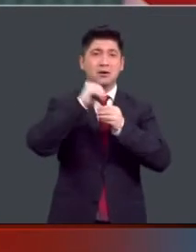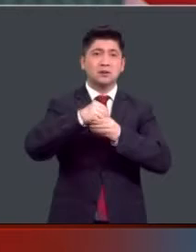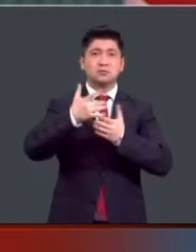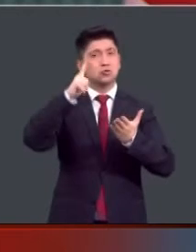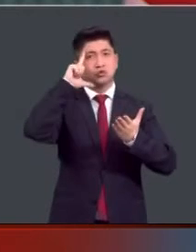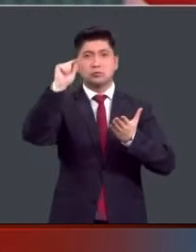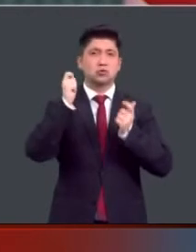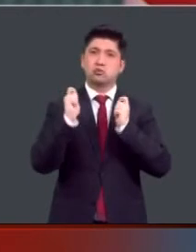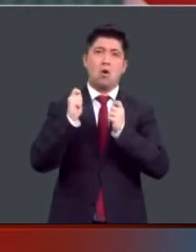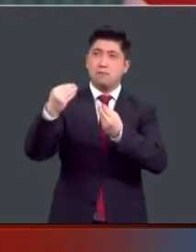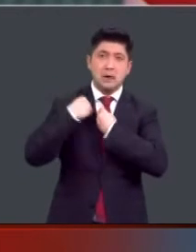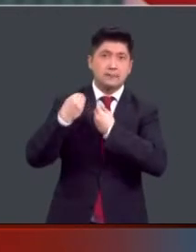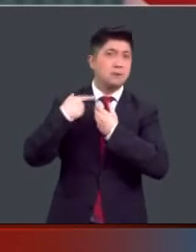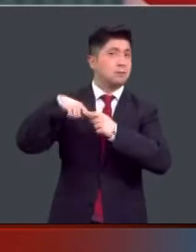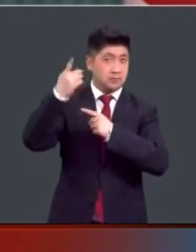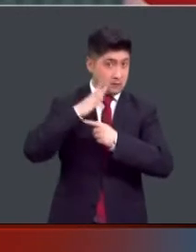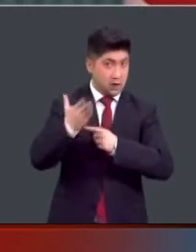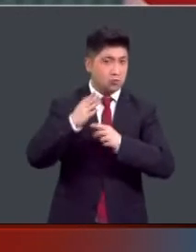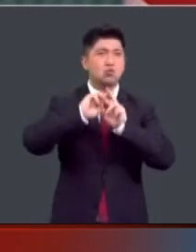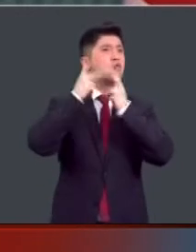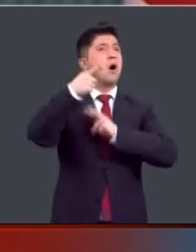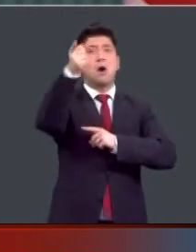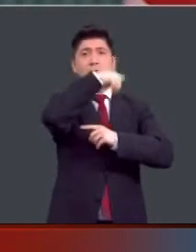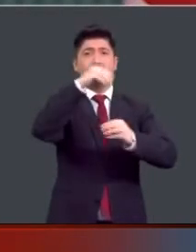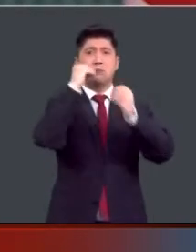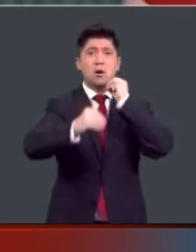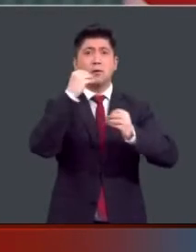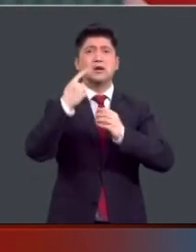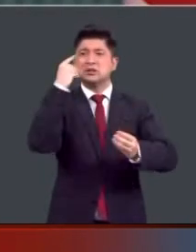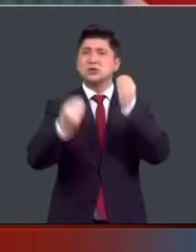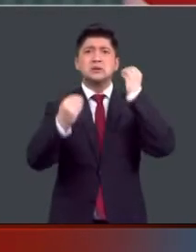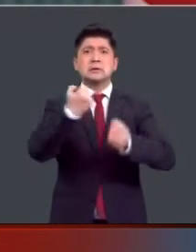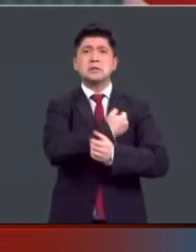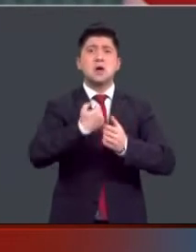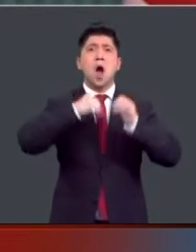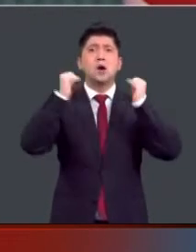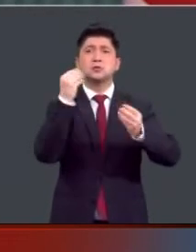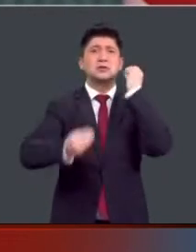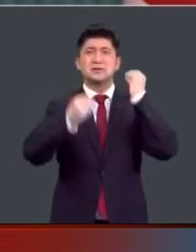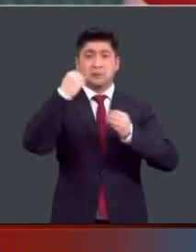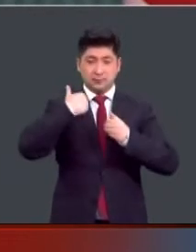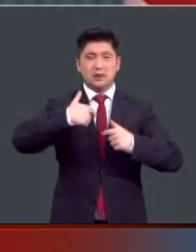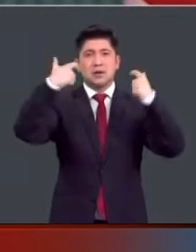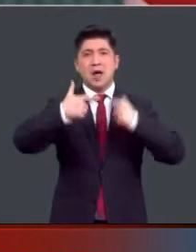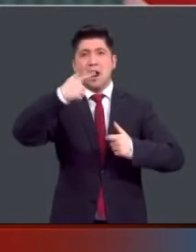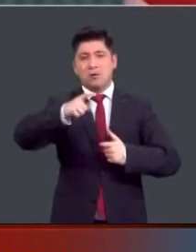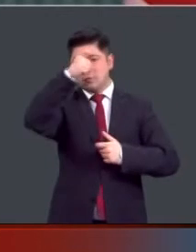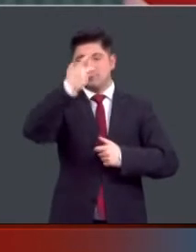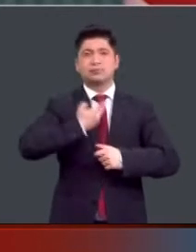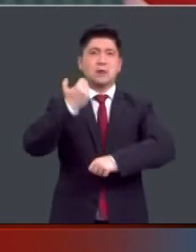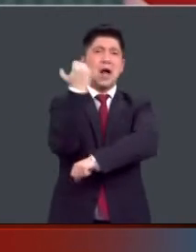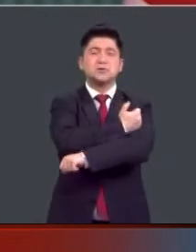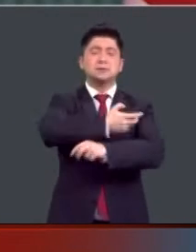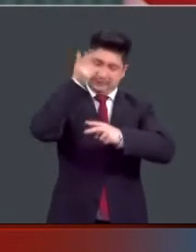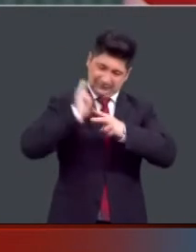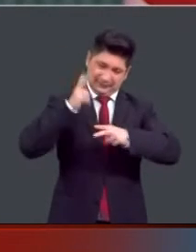şüphelidir dünyada bu konuda yaşanan ve giderek ayyuka çıkan kriz Bize yerli aşı çalışmalarına